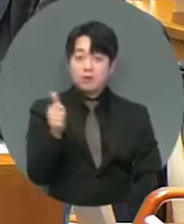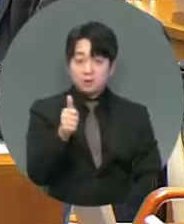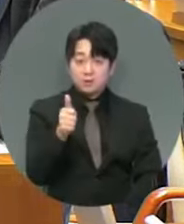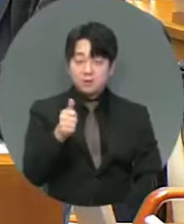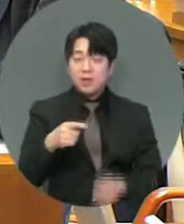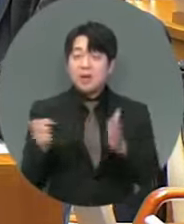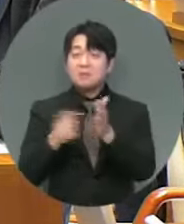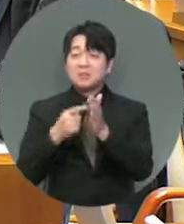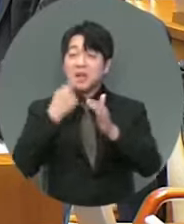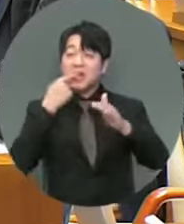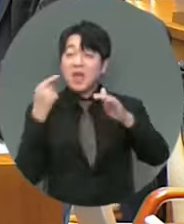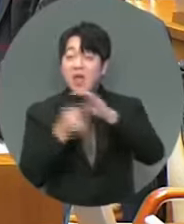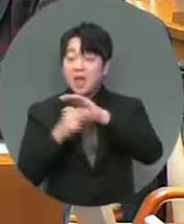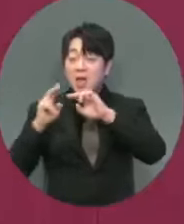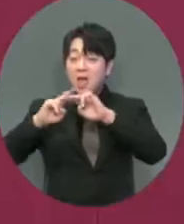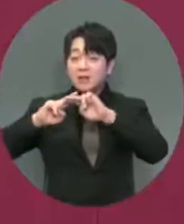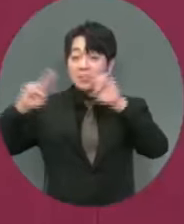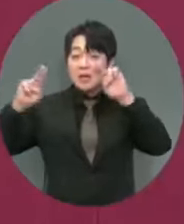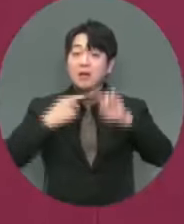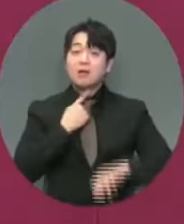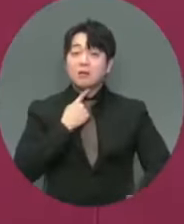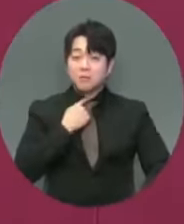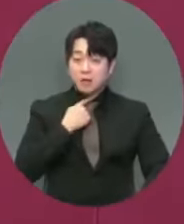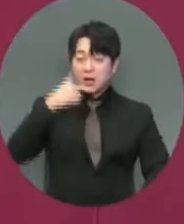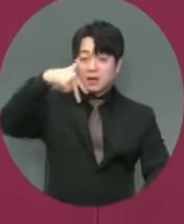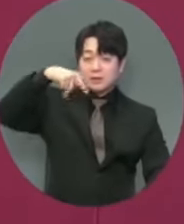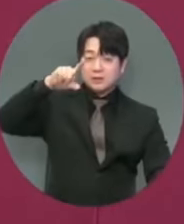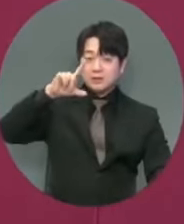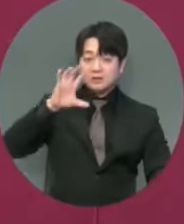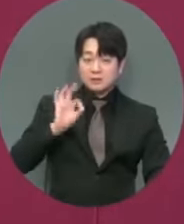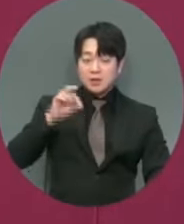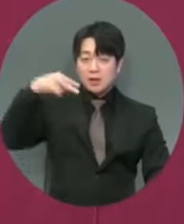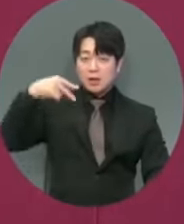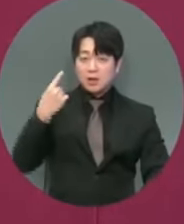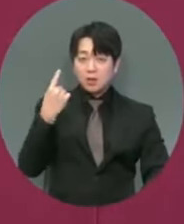비상계엄 해제 요구 결의안에 참석한 장동혁 의원,